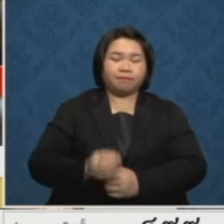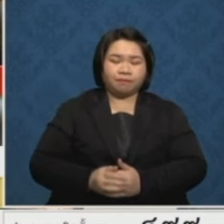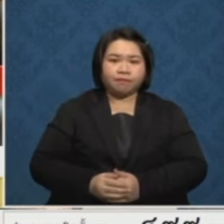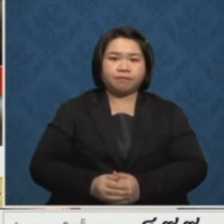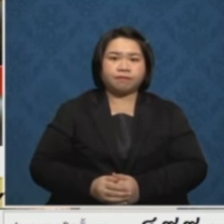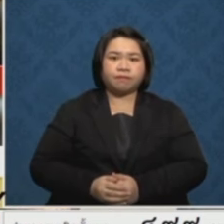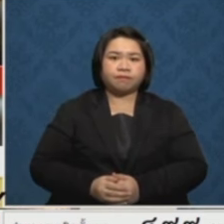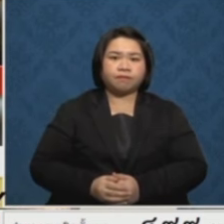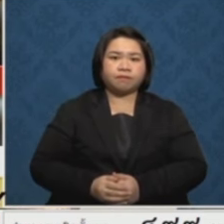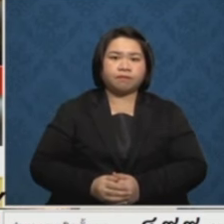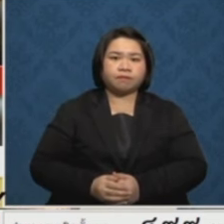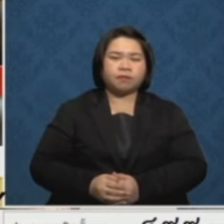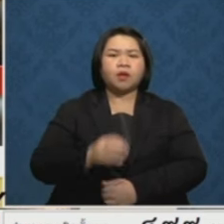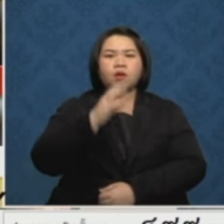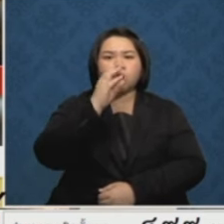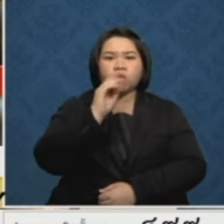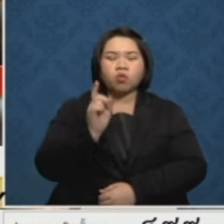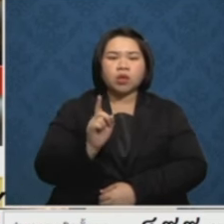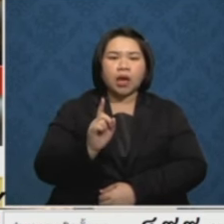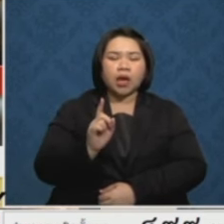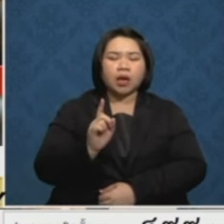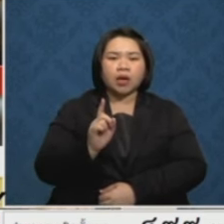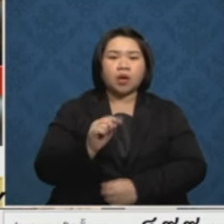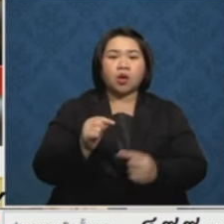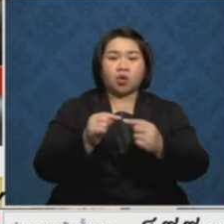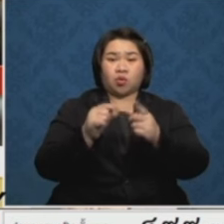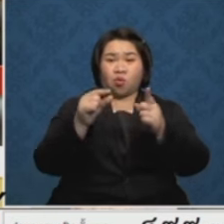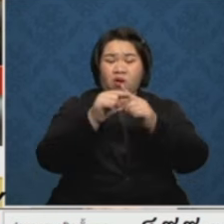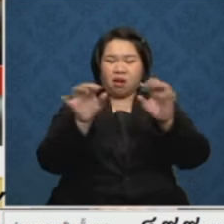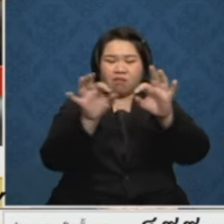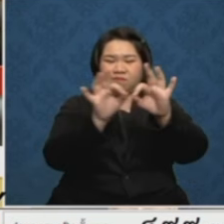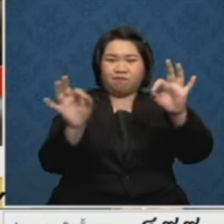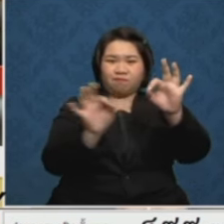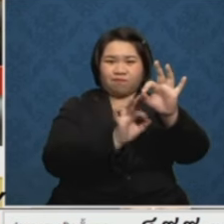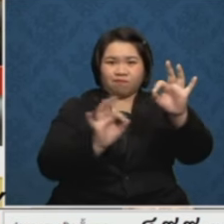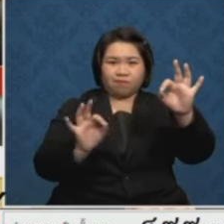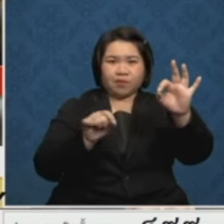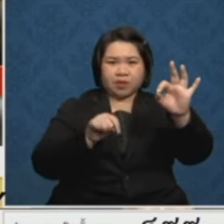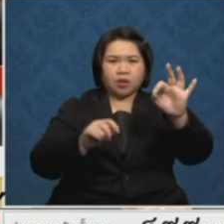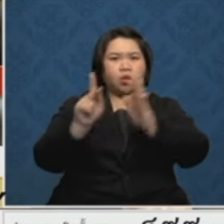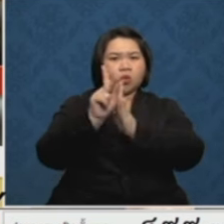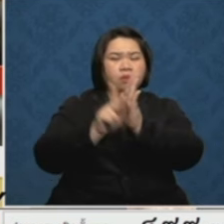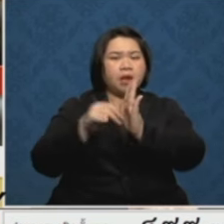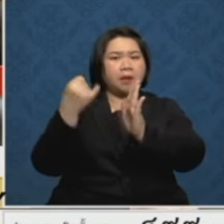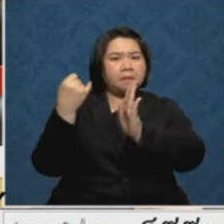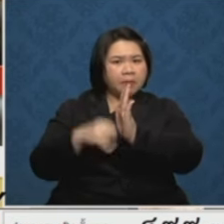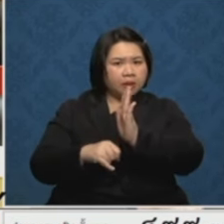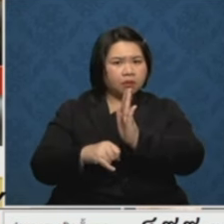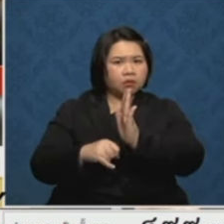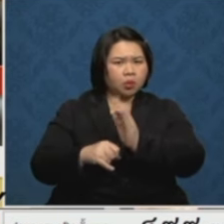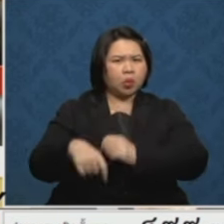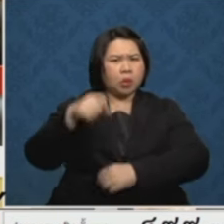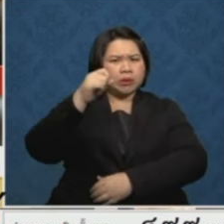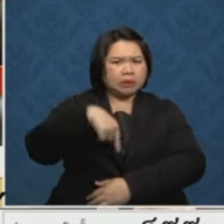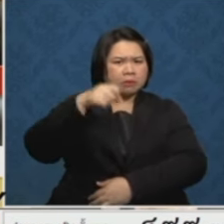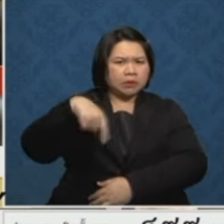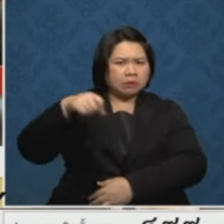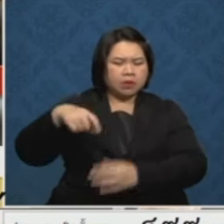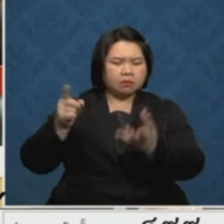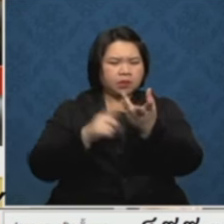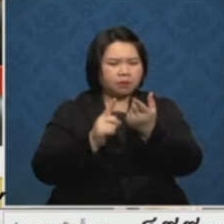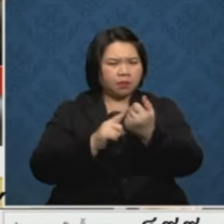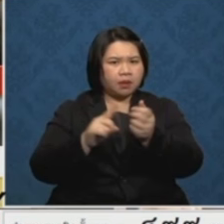ตันได้พูดว่าร่างพระราชบัญญัติฉบับนี้นี่ผิดกฎหมายซ้ำๆไม่ต่ำกว่า